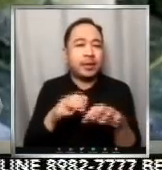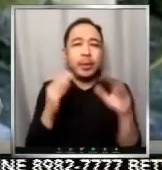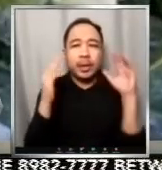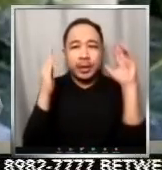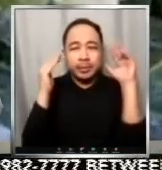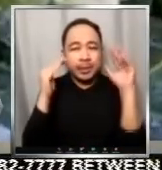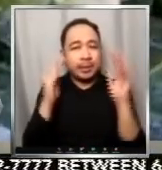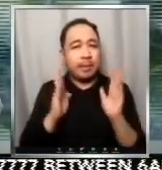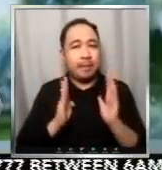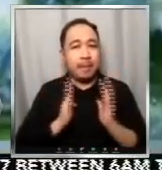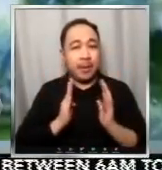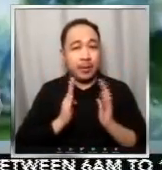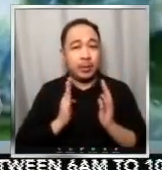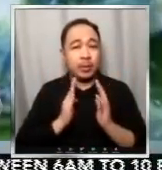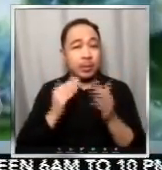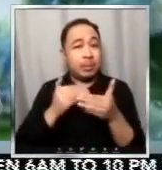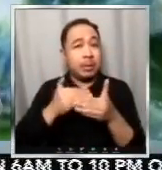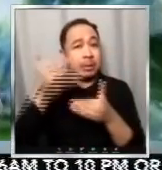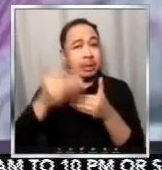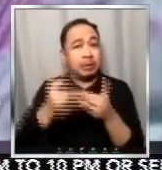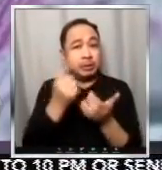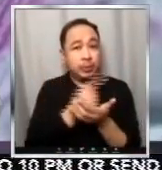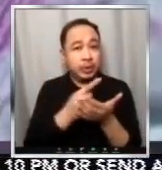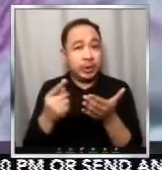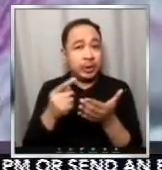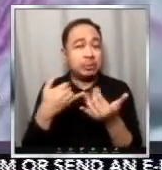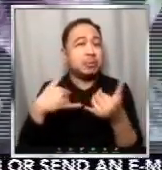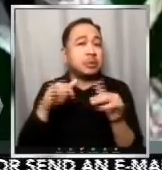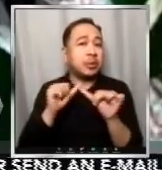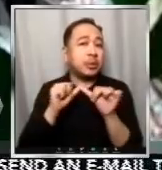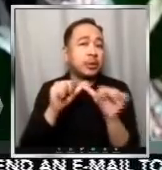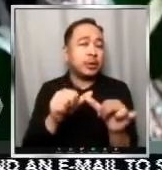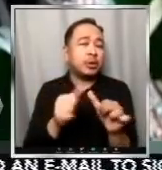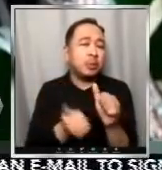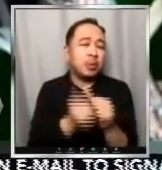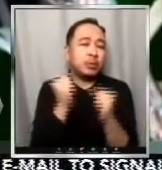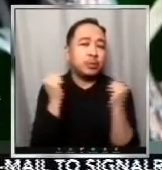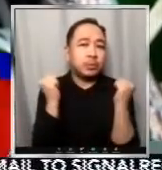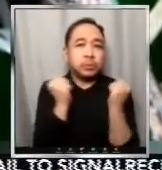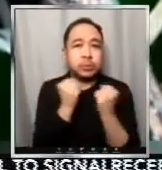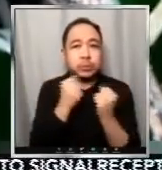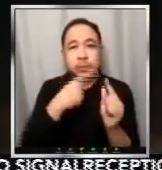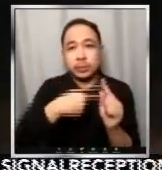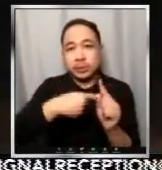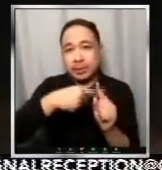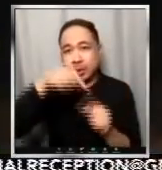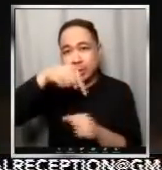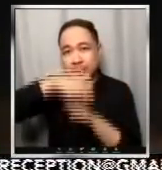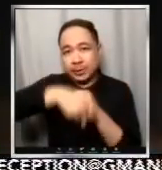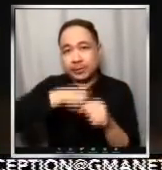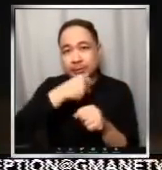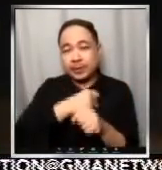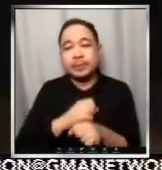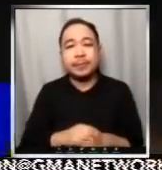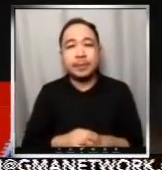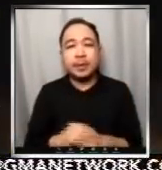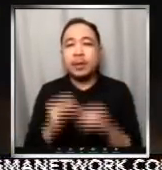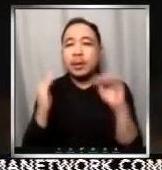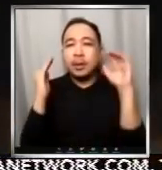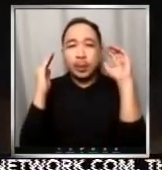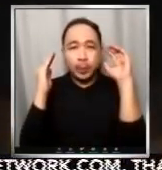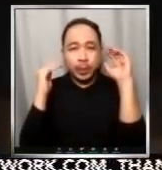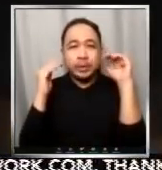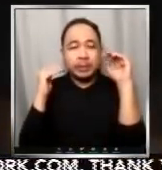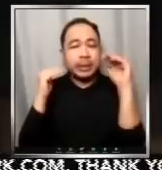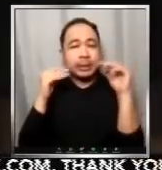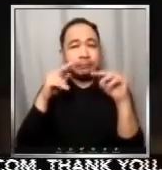susunod na linggo, mararanasan ang pinakamalamig na temperatura ngayong taon. We are expecting na bababa pa ito kasi